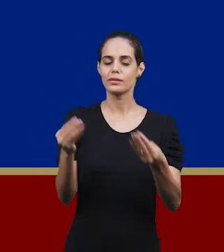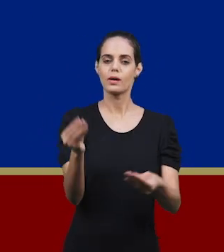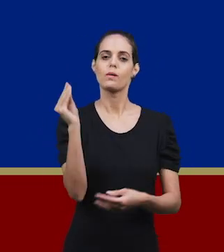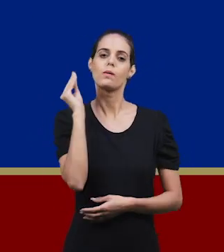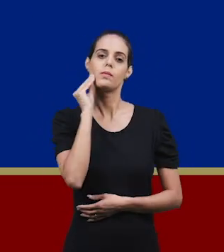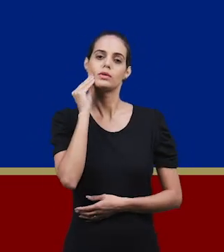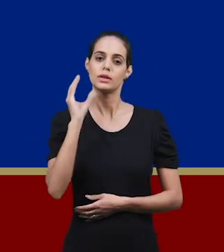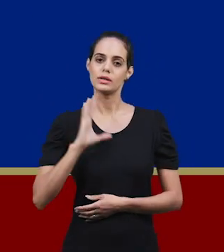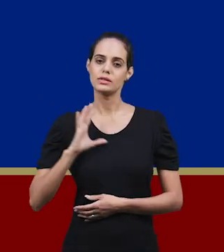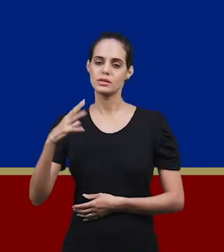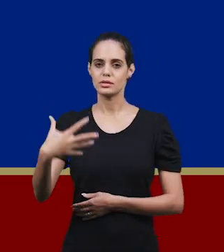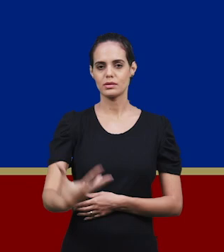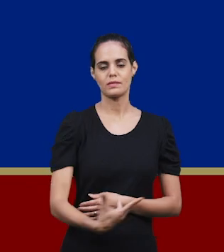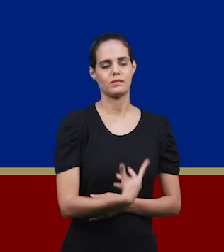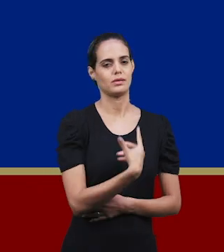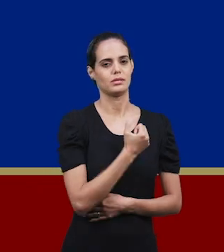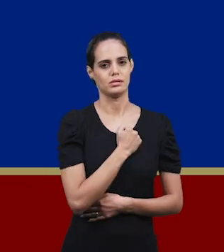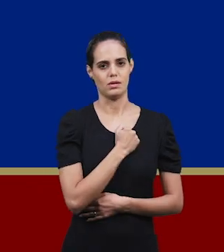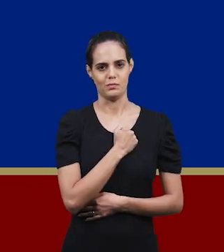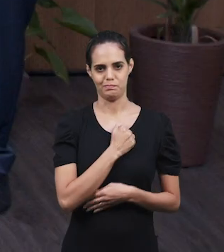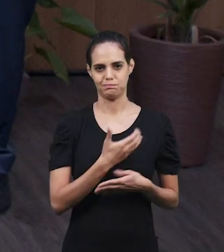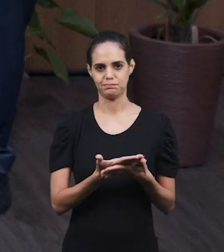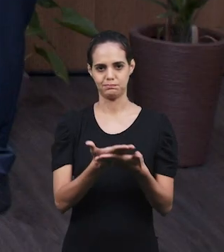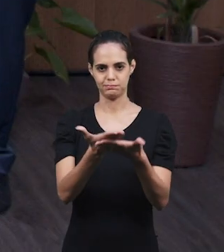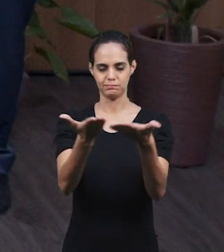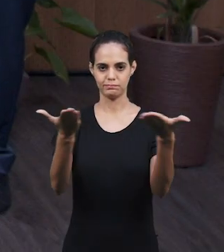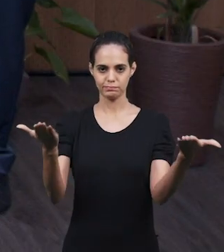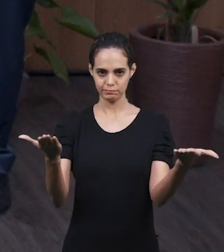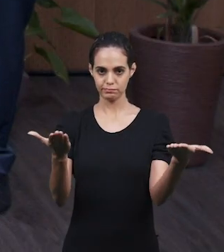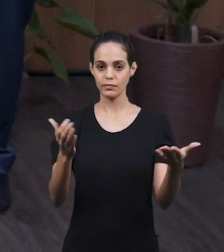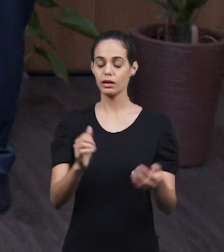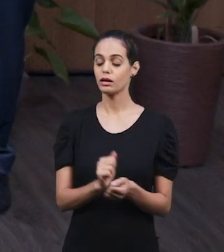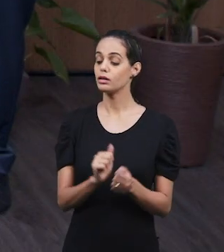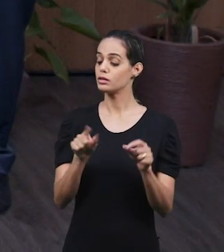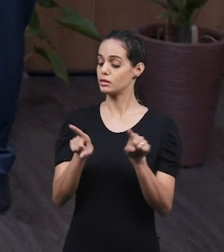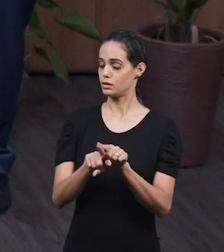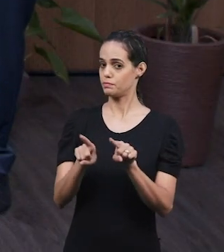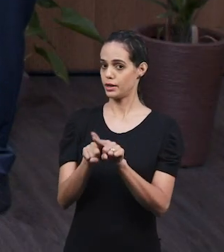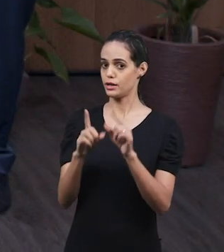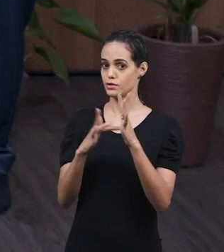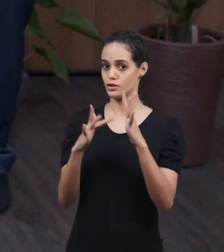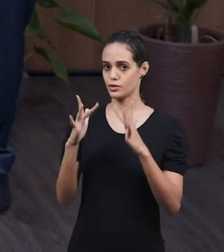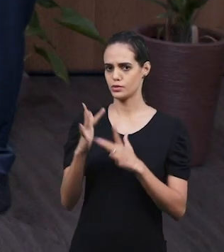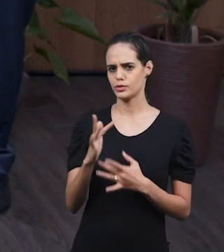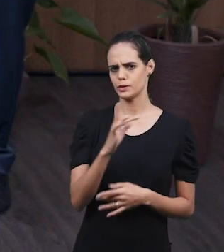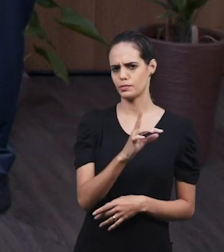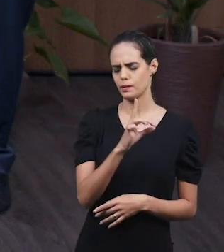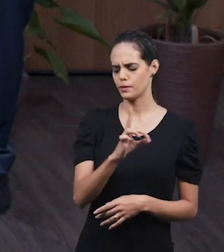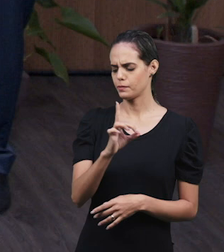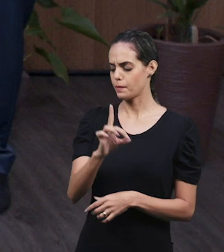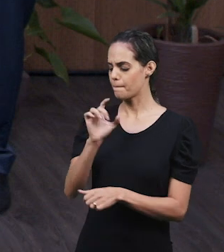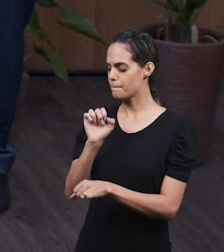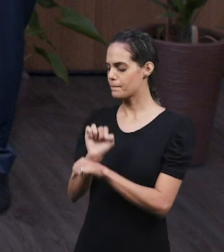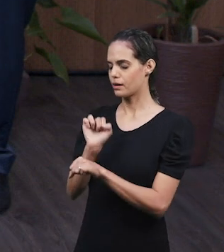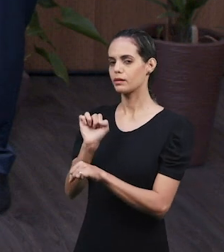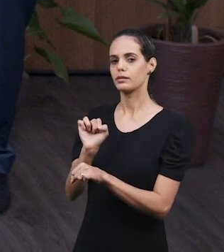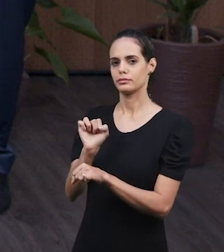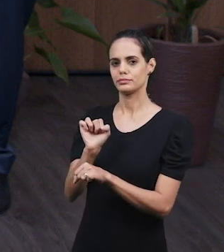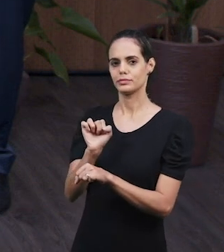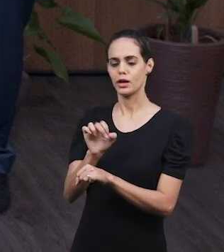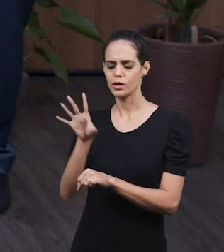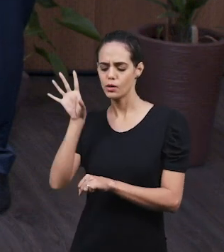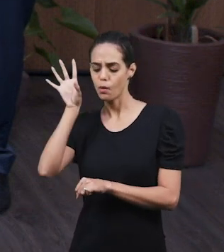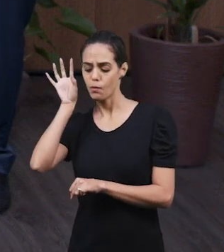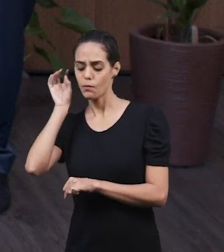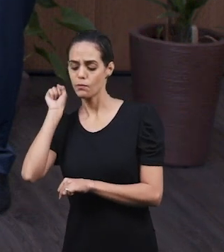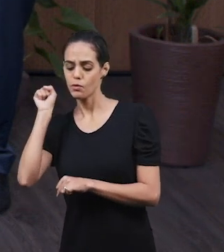l'opportunité d'un rachat. Et encore, Sergio, quand Jésus il s'arrête, en entendant